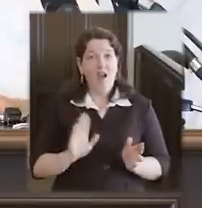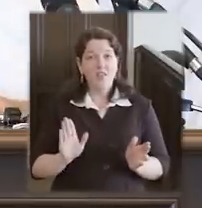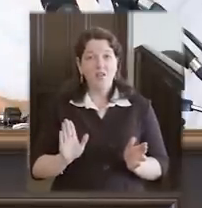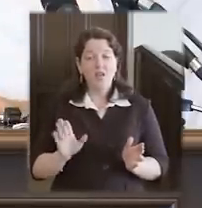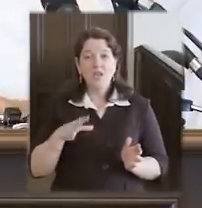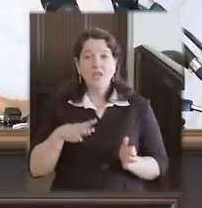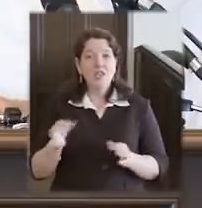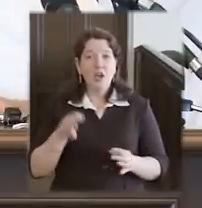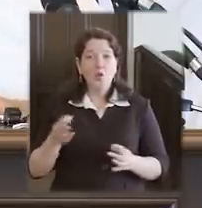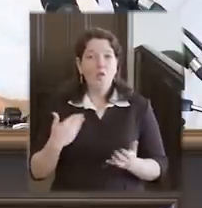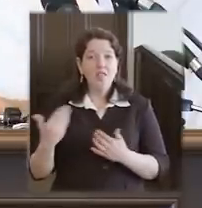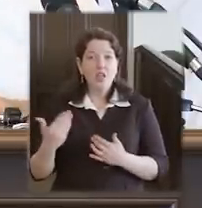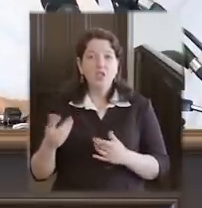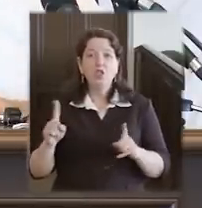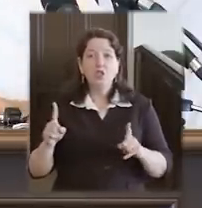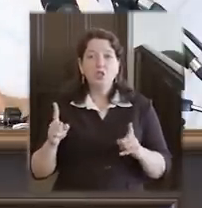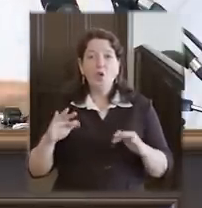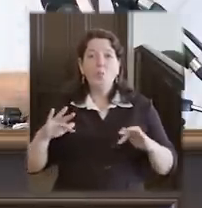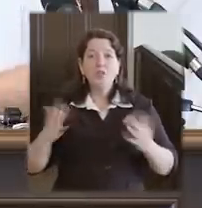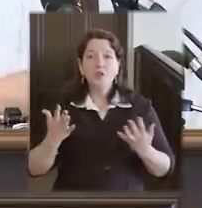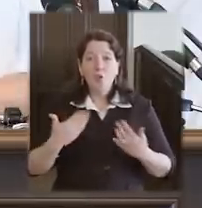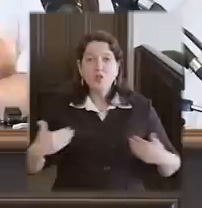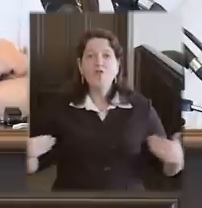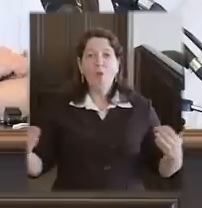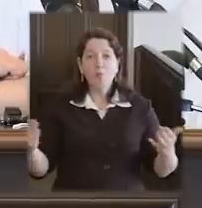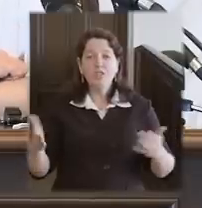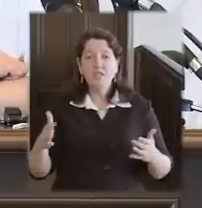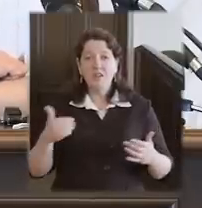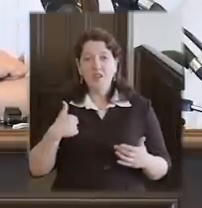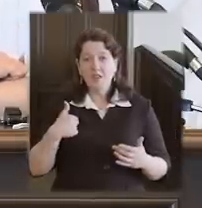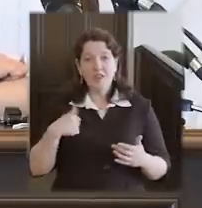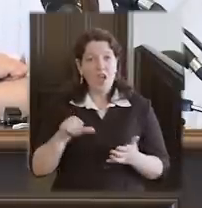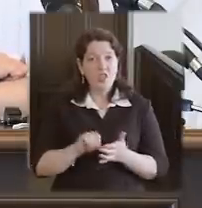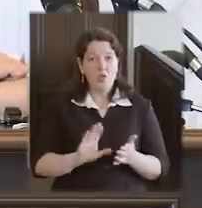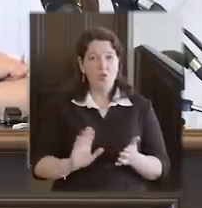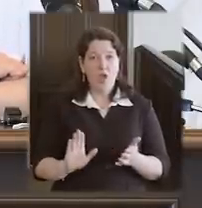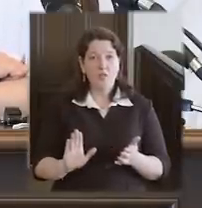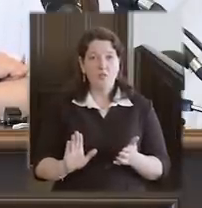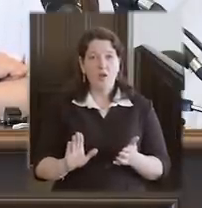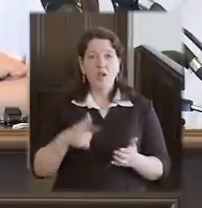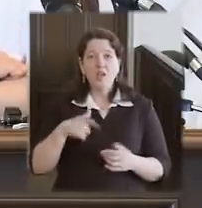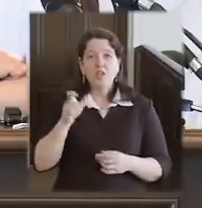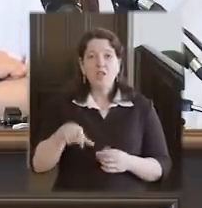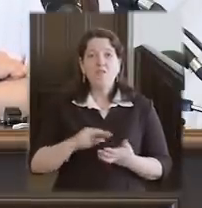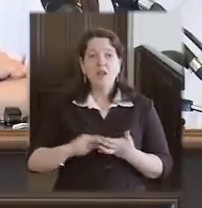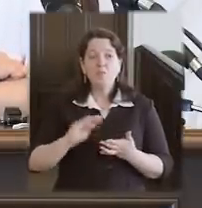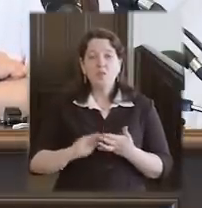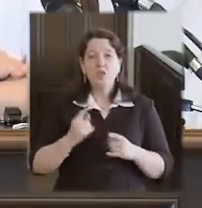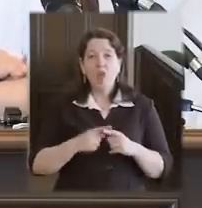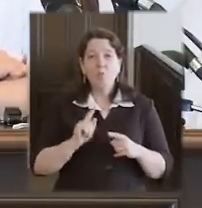нашем обществе, в нашем происходит. И он пишет такие строки, которые действительно, я вам скажу, просто